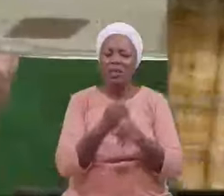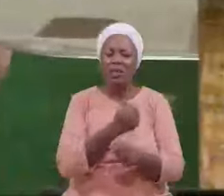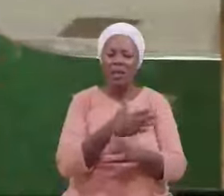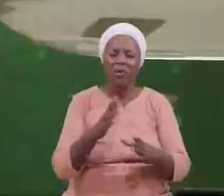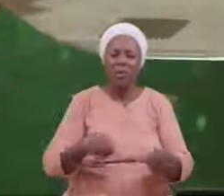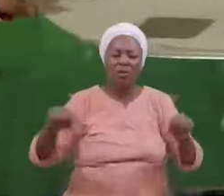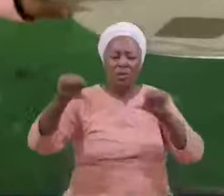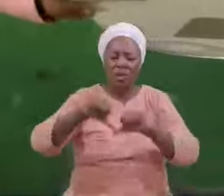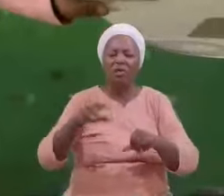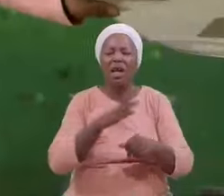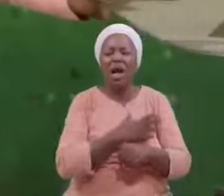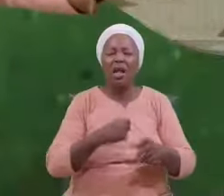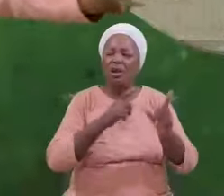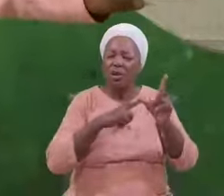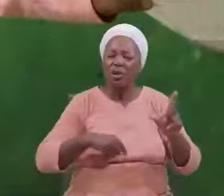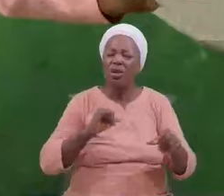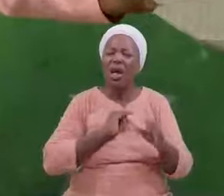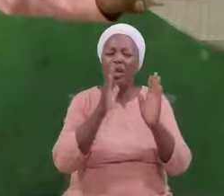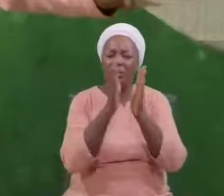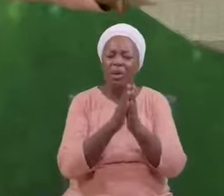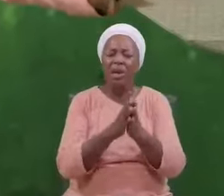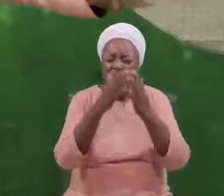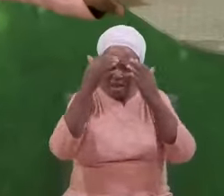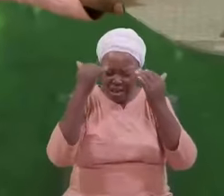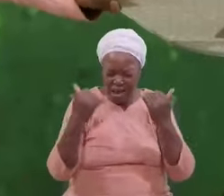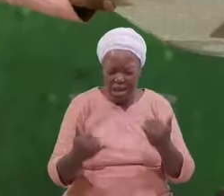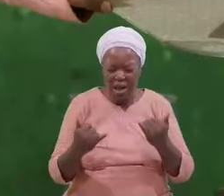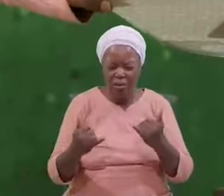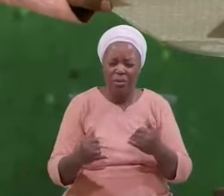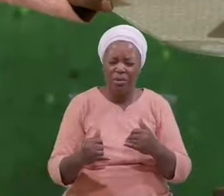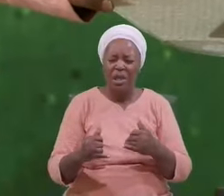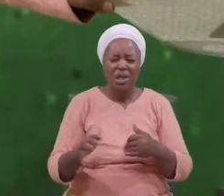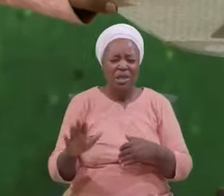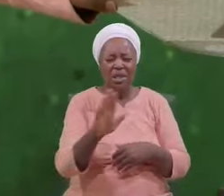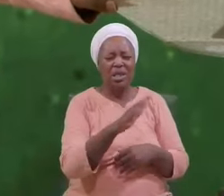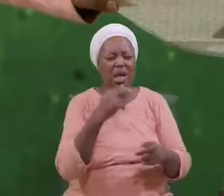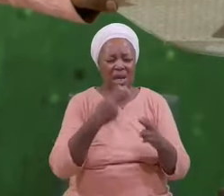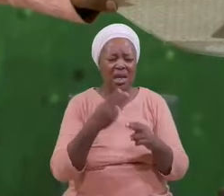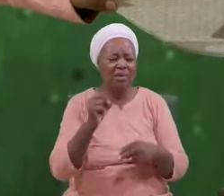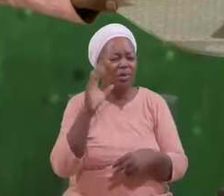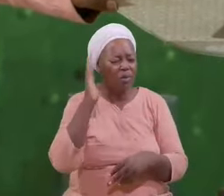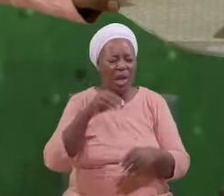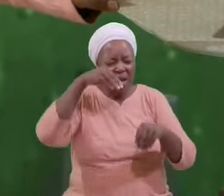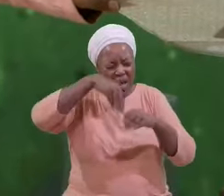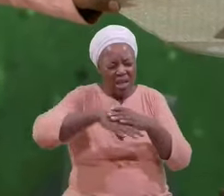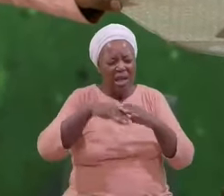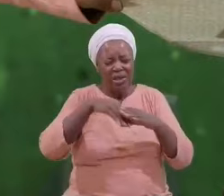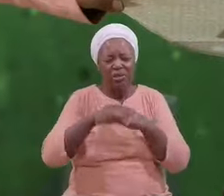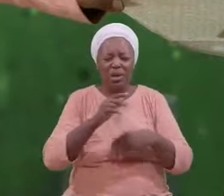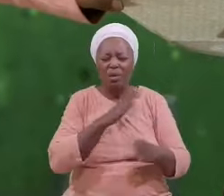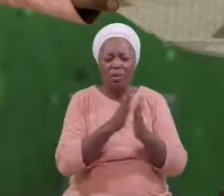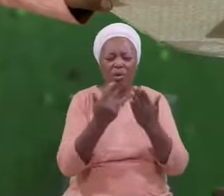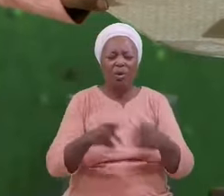je prie, Seigneur, que maintenant, leur nom soit écrit dans le livre de vie au ciel au nom de